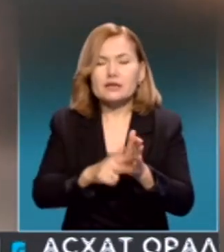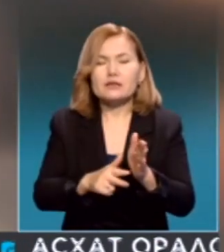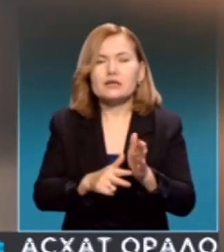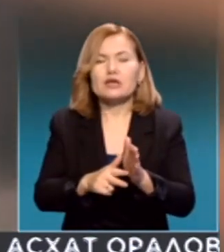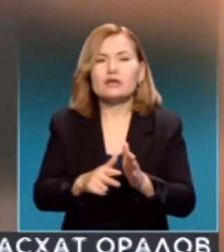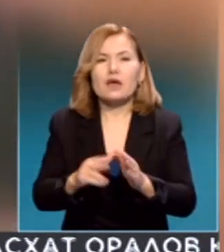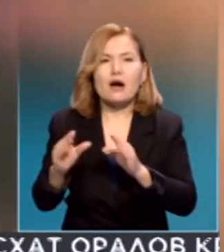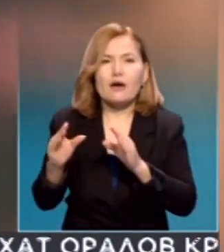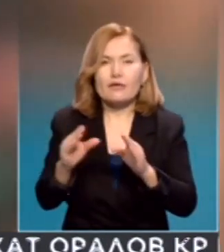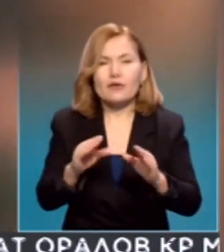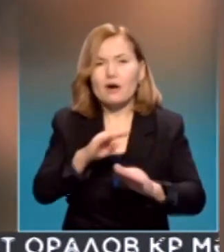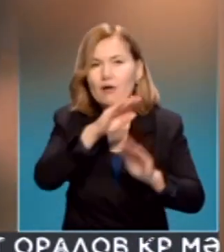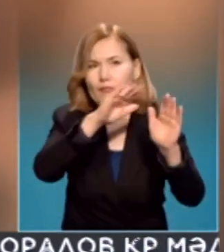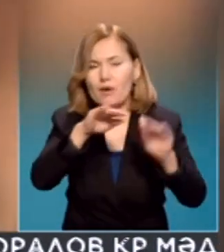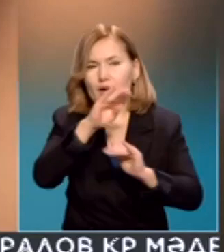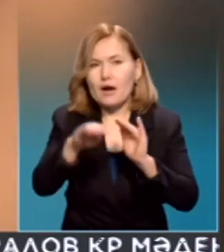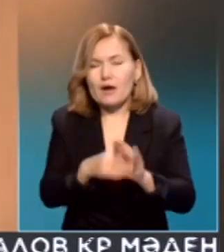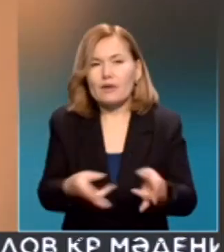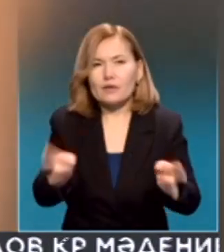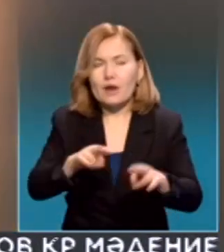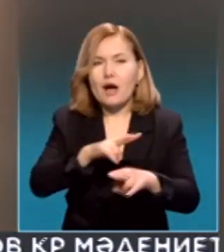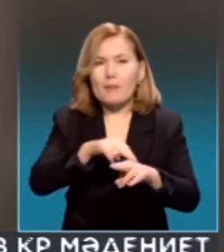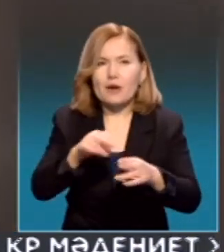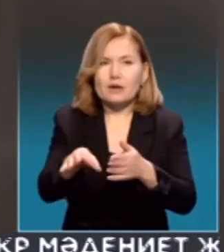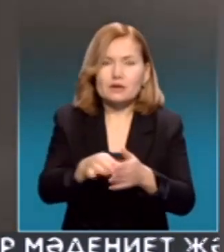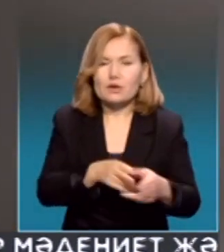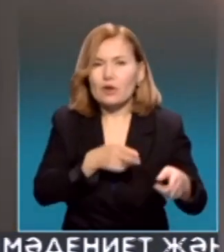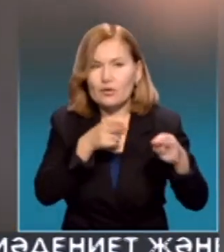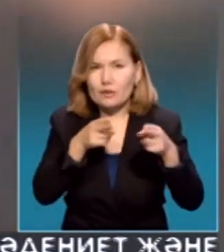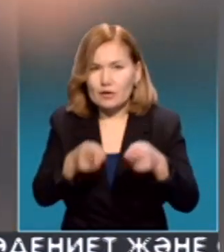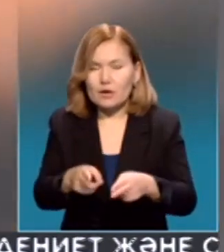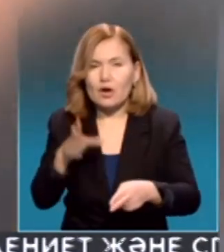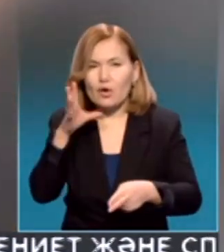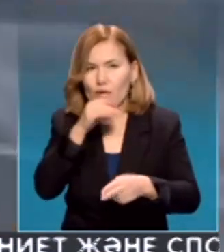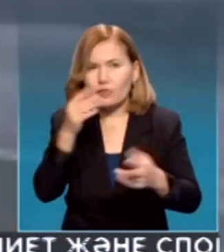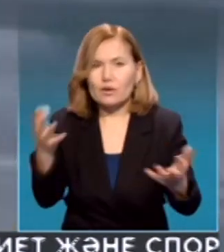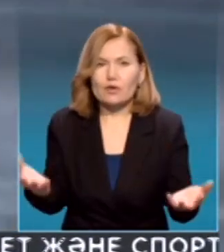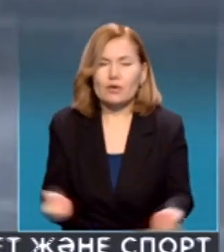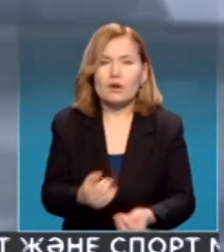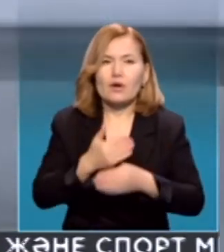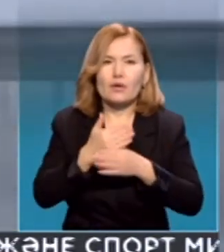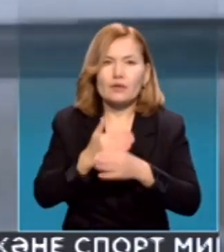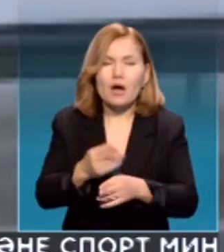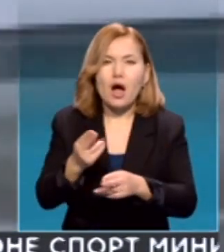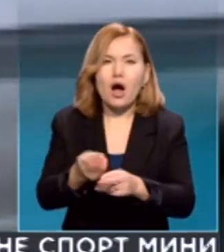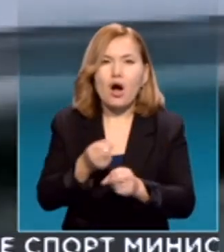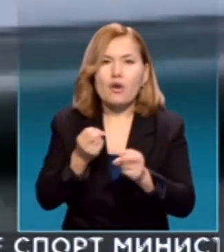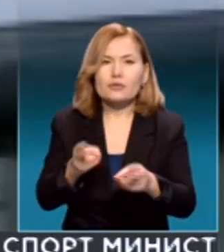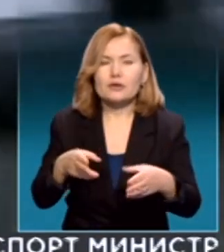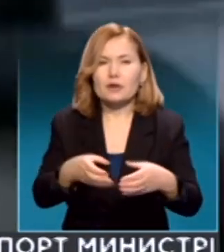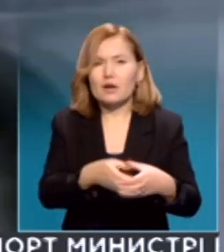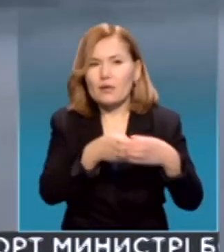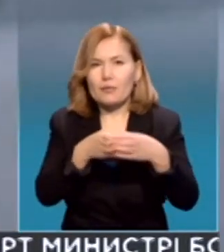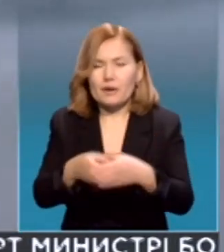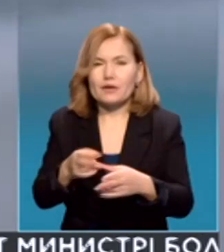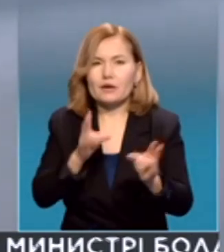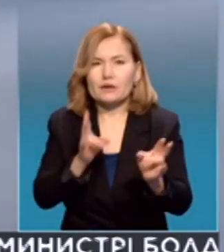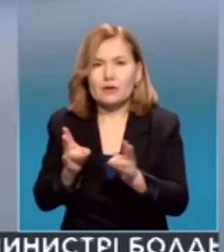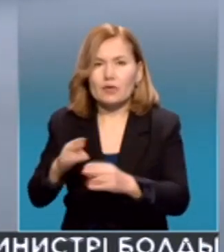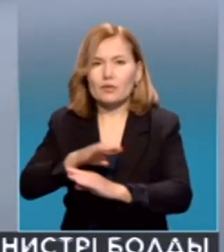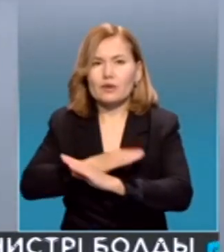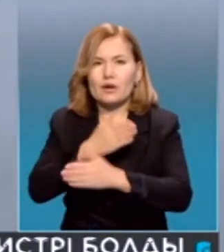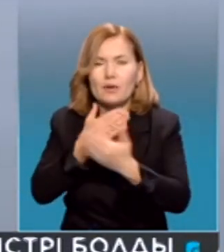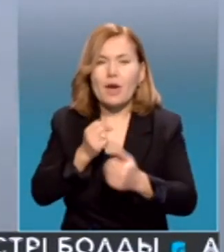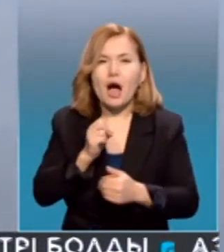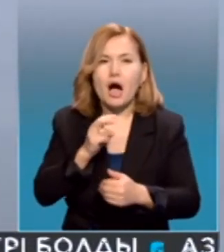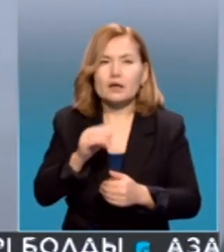қалған. Абырой болғанда құтқарушылар дер кезінде жетіп, далада қалған жолаушыларды түгелдей қауіпсіз жерге апарды. Зардап шеккендер жоқ. Алақтау